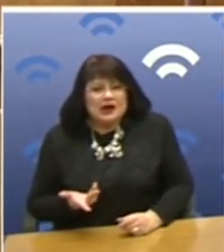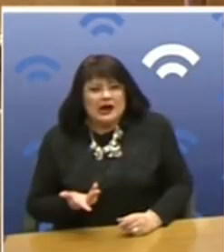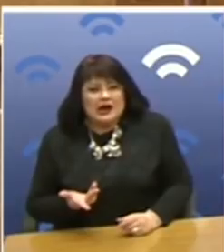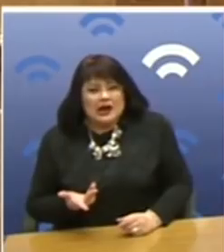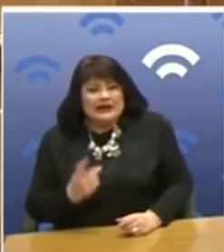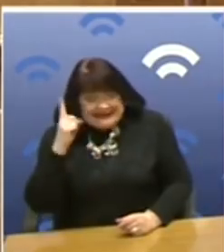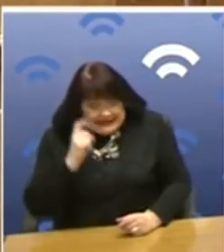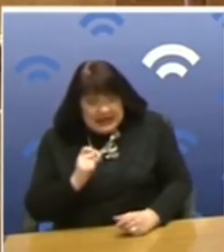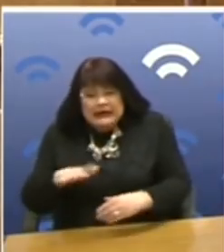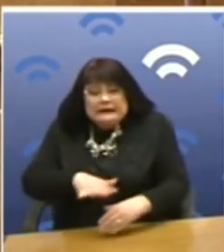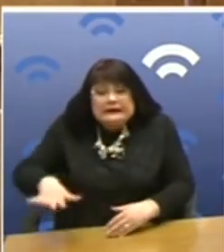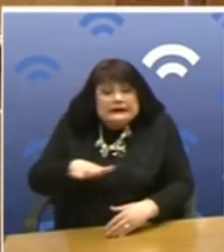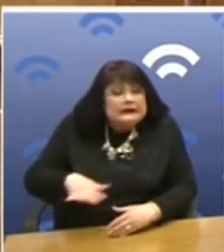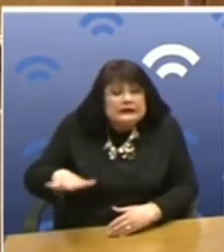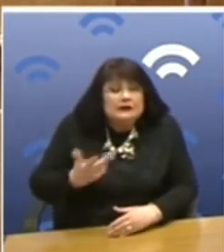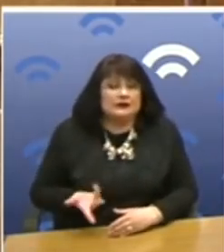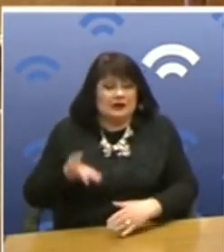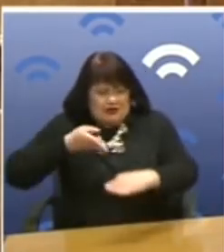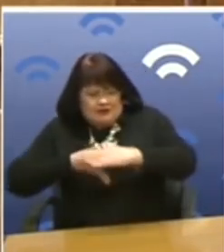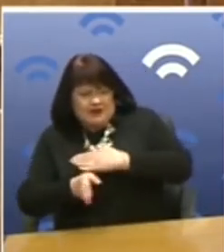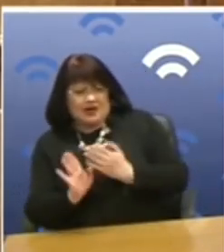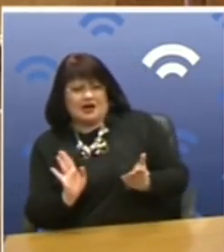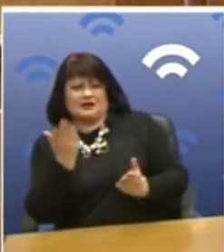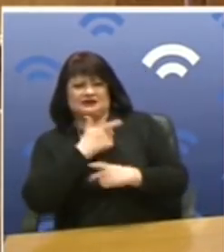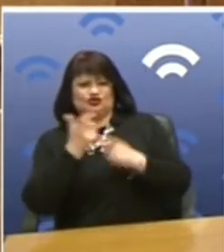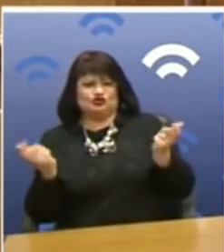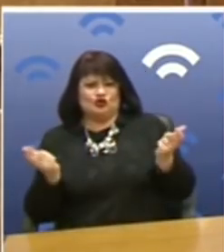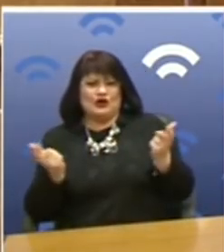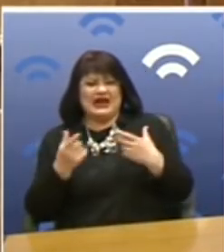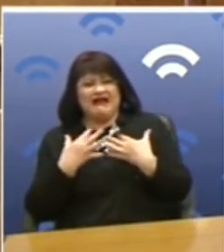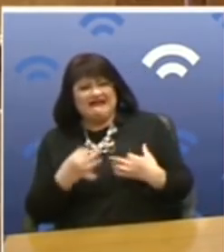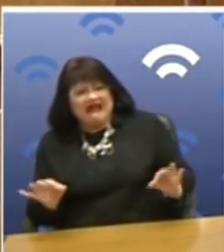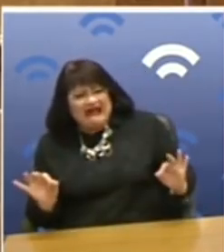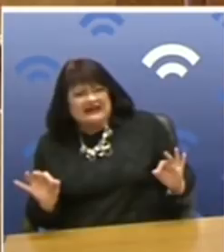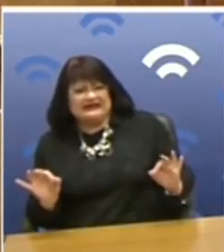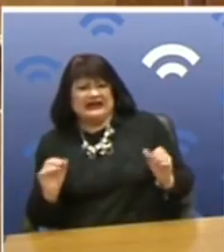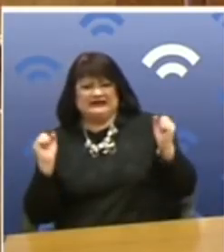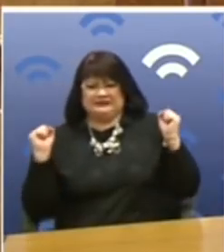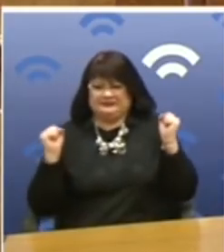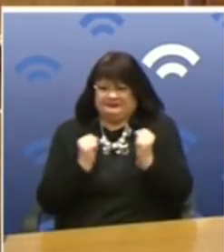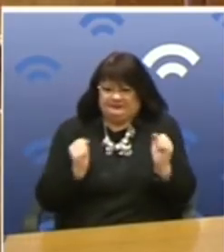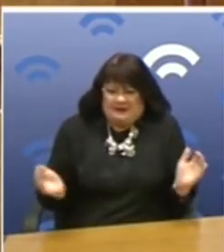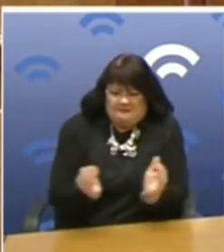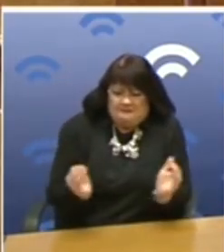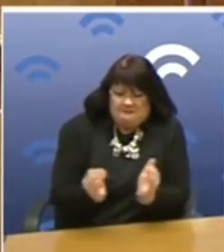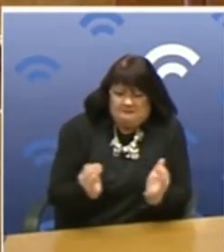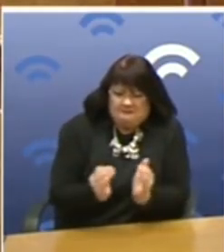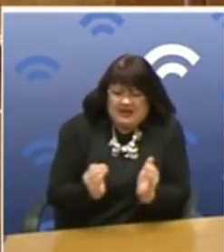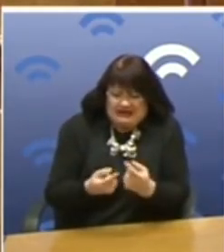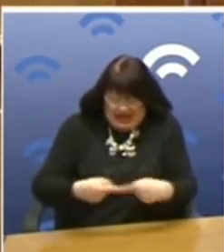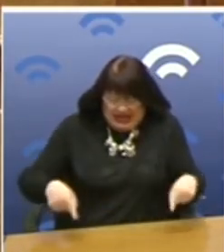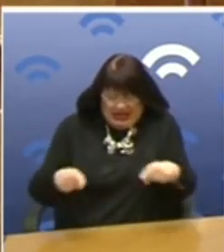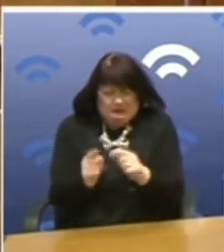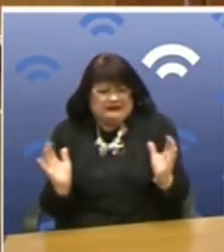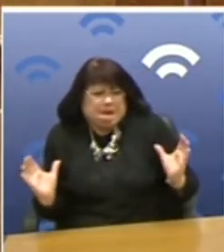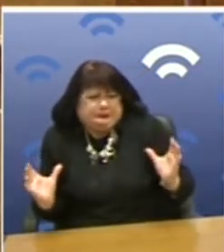κατάσταση, γιατί έχει βιώσει αυτό το σχολείο των κενών, του στριμώγματος των παιδιών σαν σαρδέλες μέσα σε μια